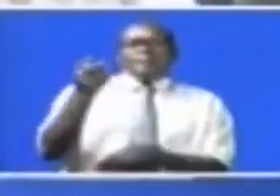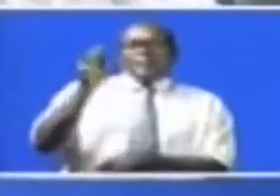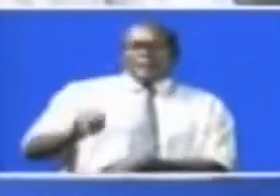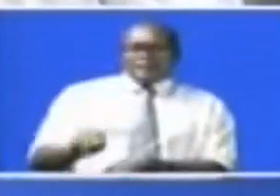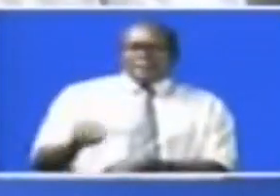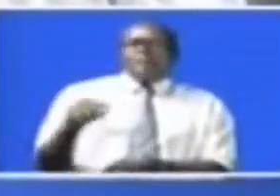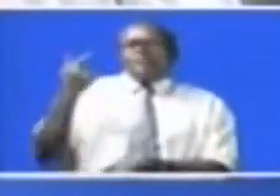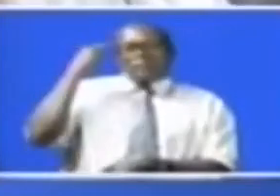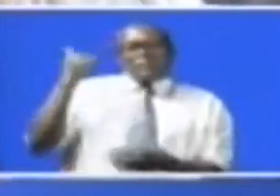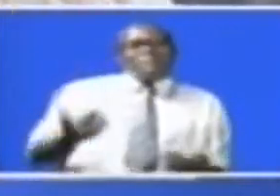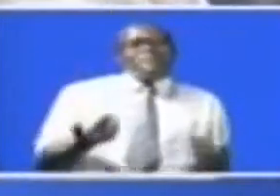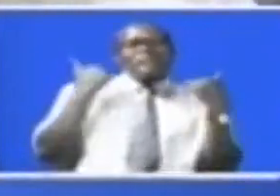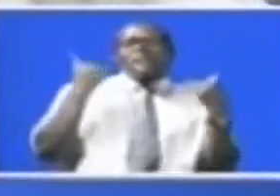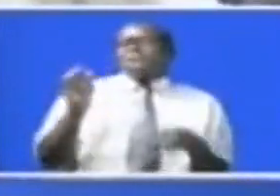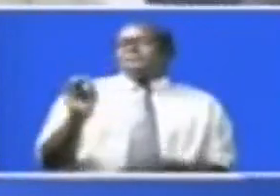Unafikiri mimi nalala?